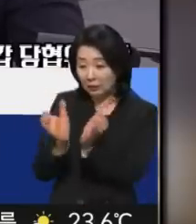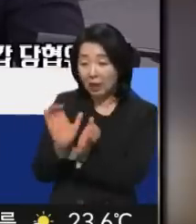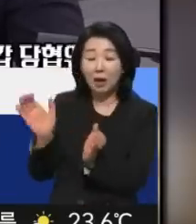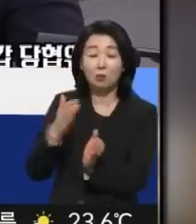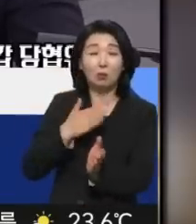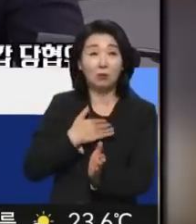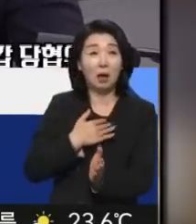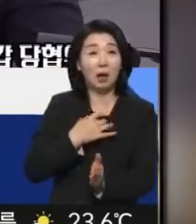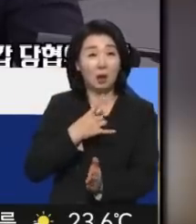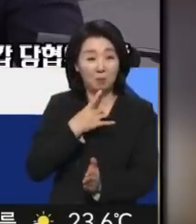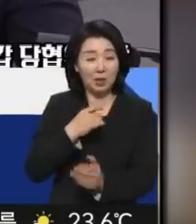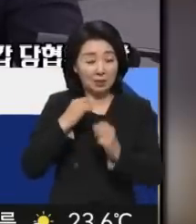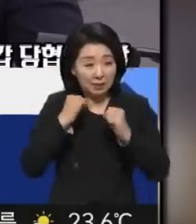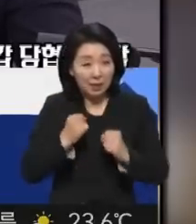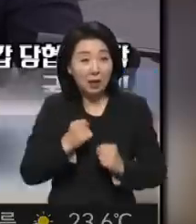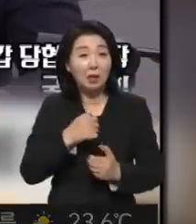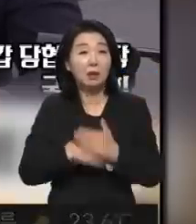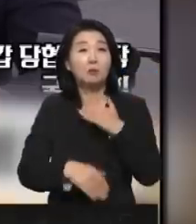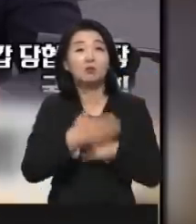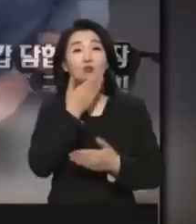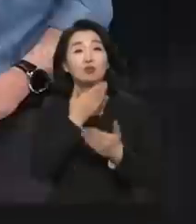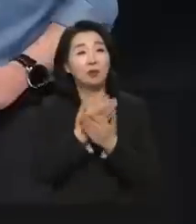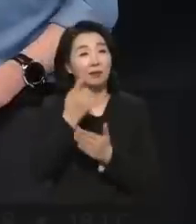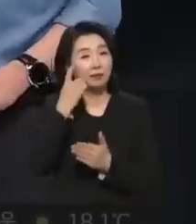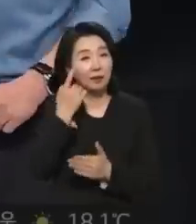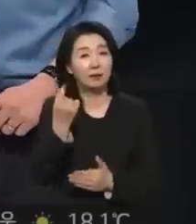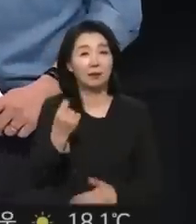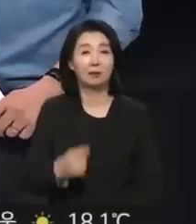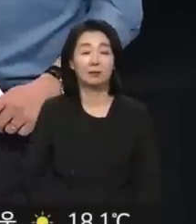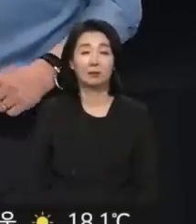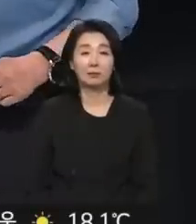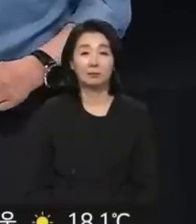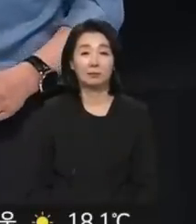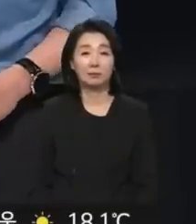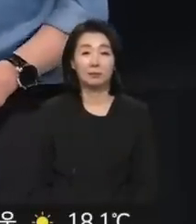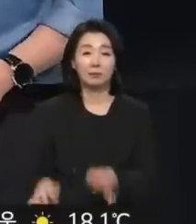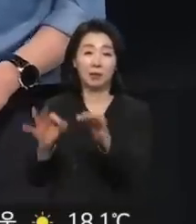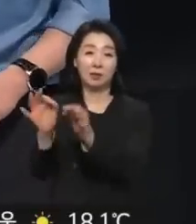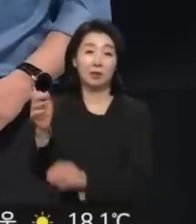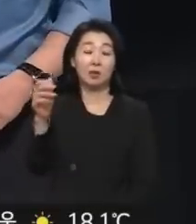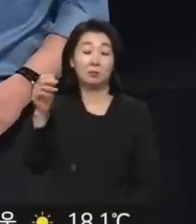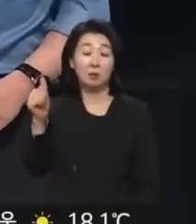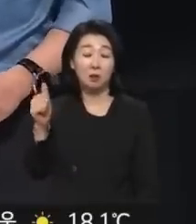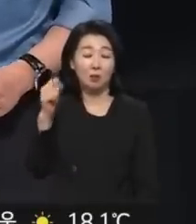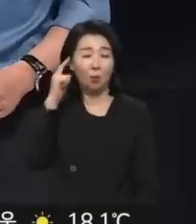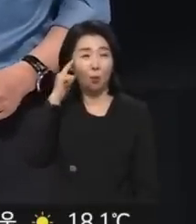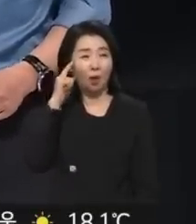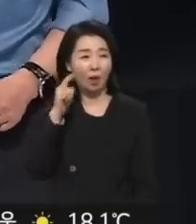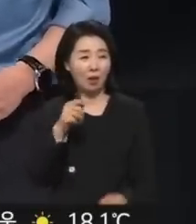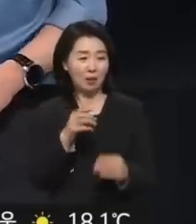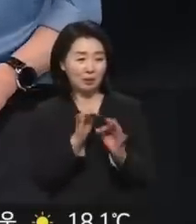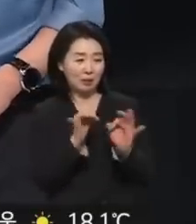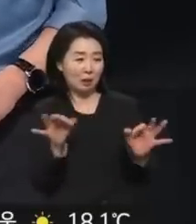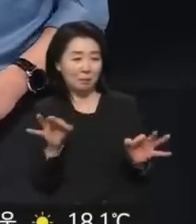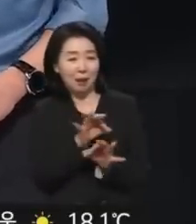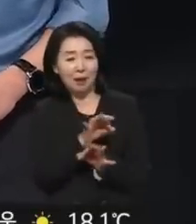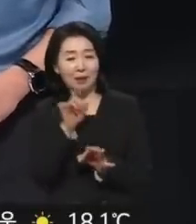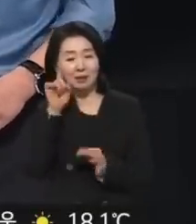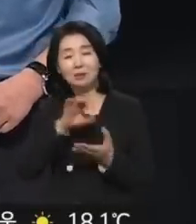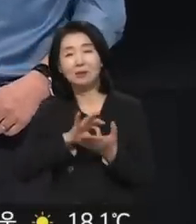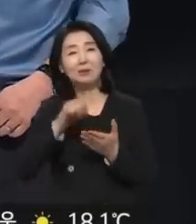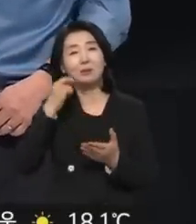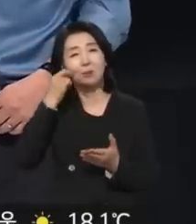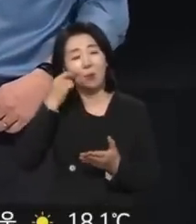살아남는 게 중요하다라고 네. 가고 있는 거죠. 김 대표, 물갈이론까지 신경 쓸 여유가 있을까요?